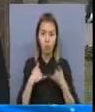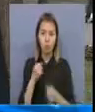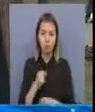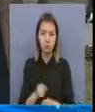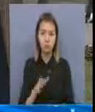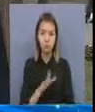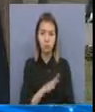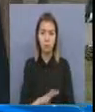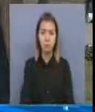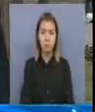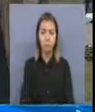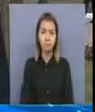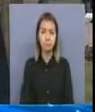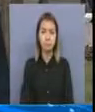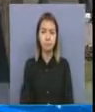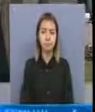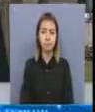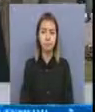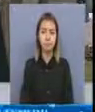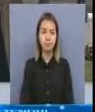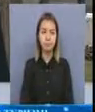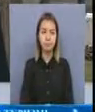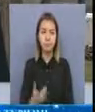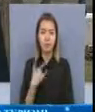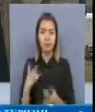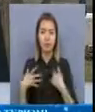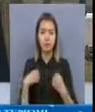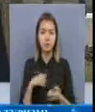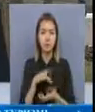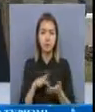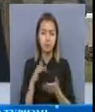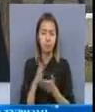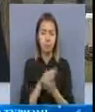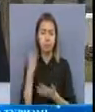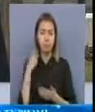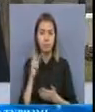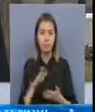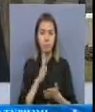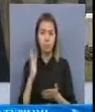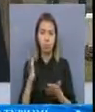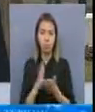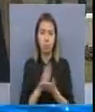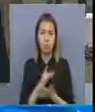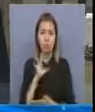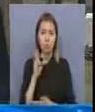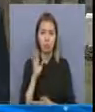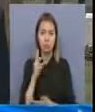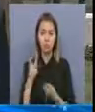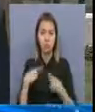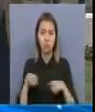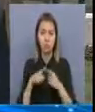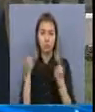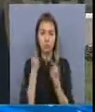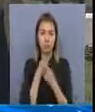жасалған. Сегодня у нас впервые заезжает. Біздің балалар сауықтыру орталығының бағдарламасы елбасының болашаққа бағдар, рухани жаңғыру мақаласы